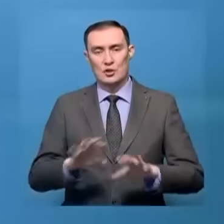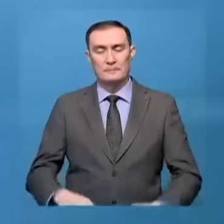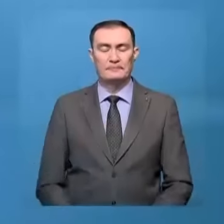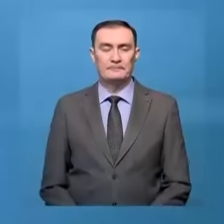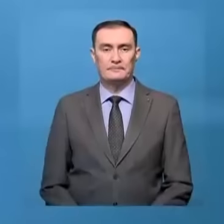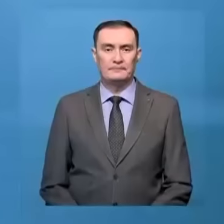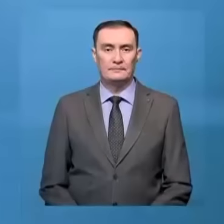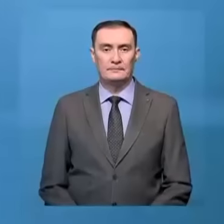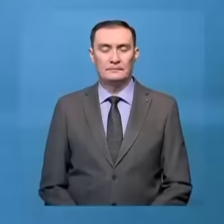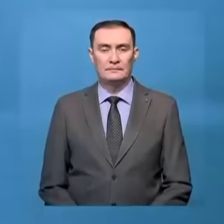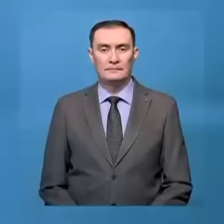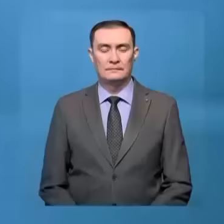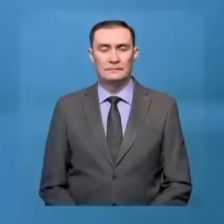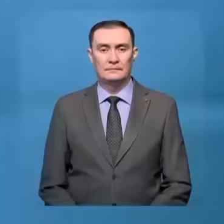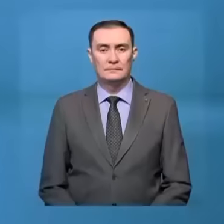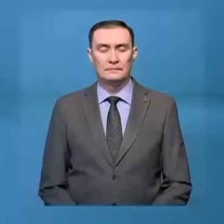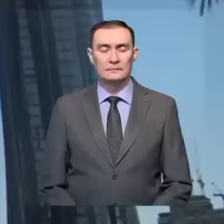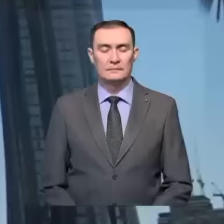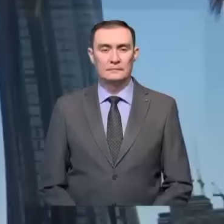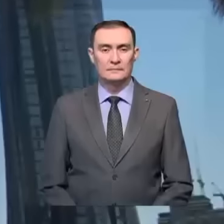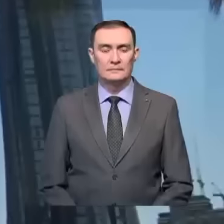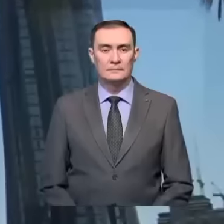корреспондент в Дохе Батагөз Айджанова.